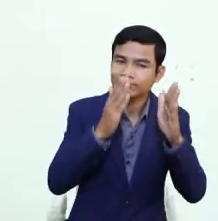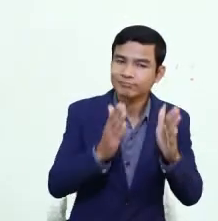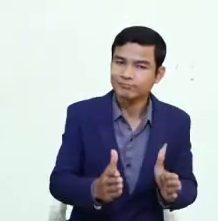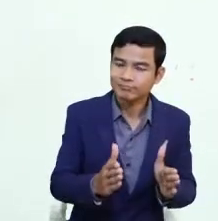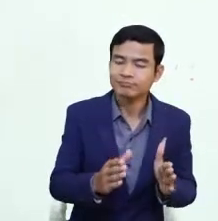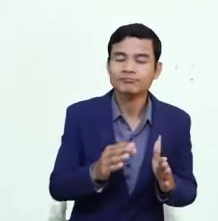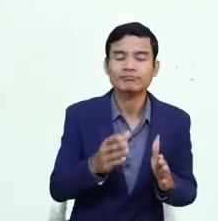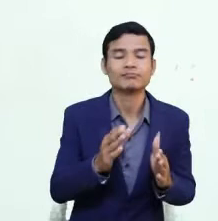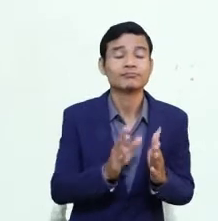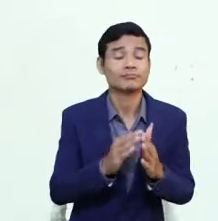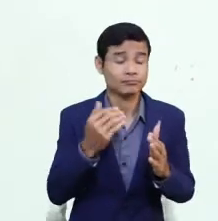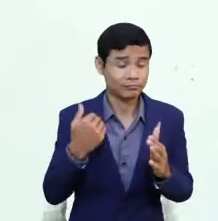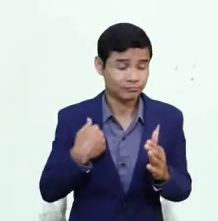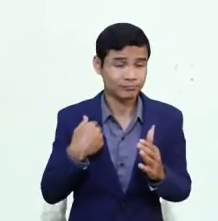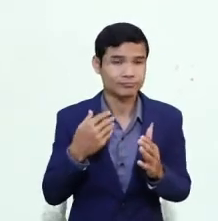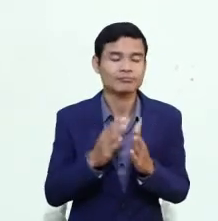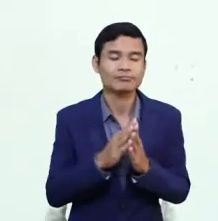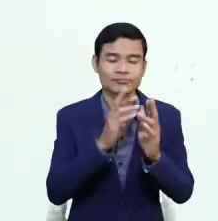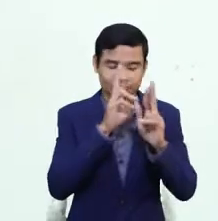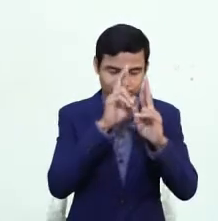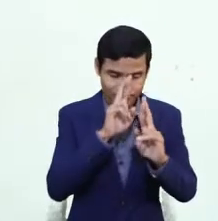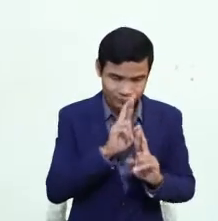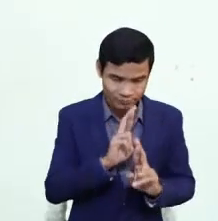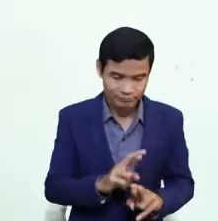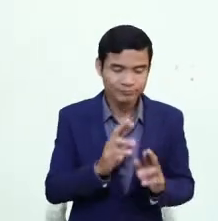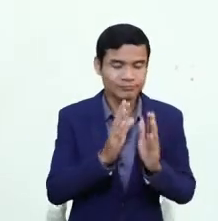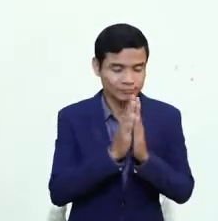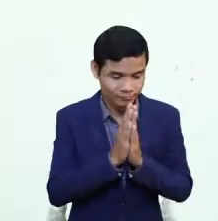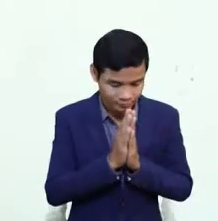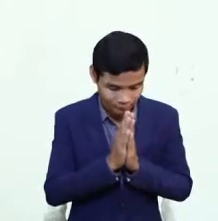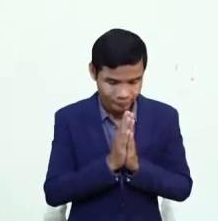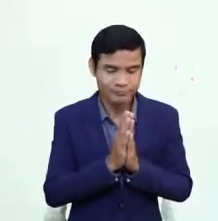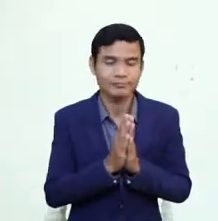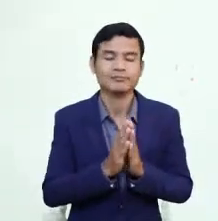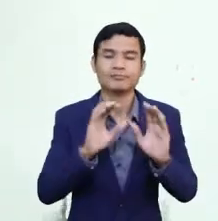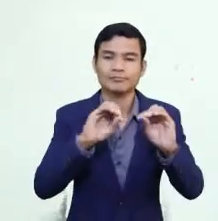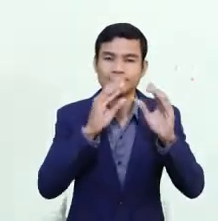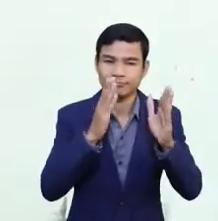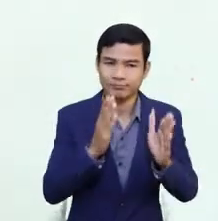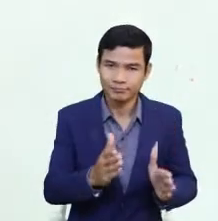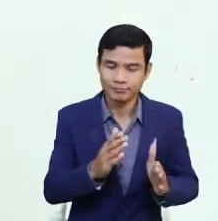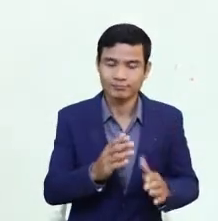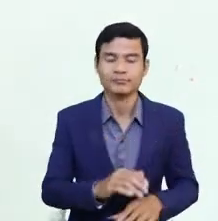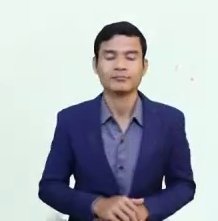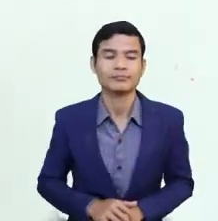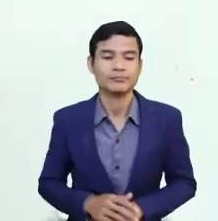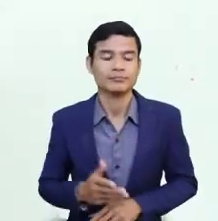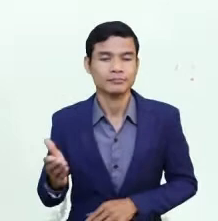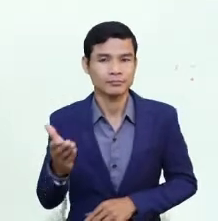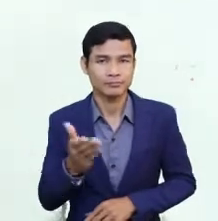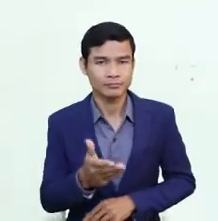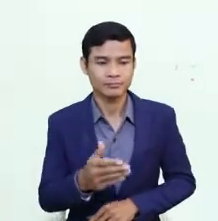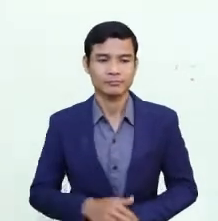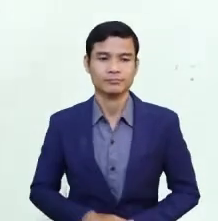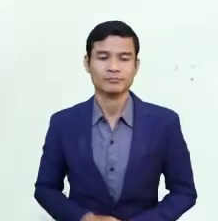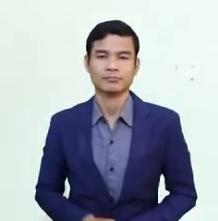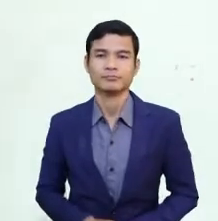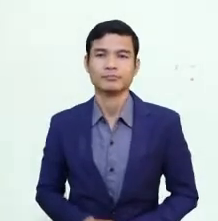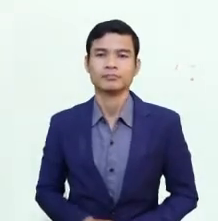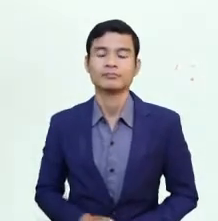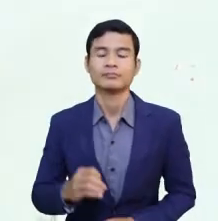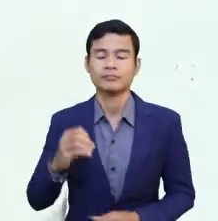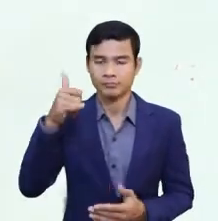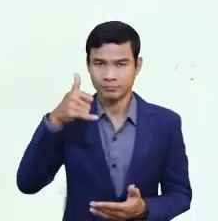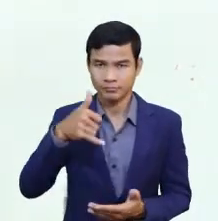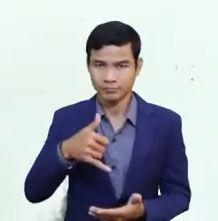cha cứ cực công phong xong đánh ca của xong đại ca xong phía nó trùm riệp xua nó con cha đối xét